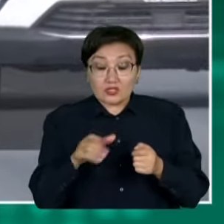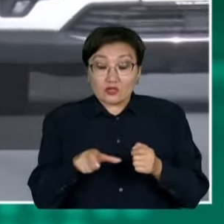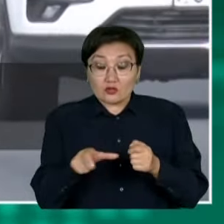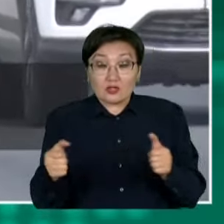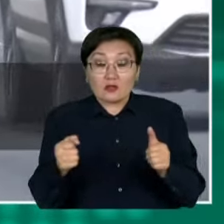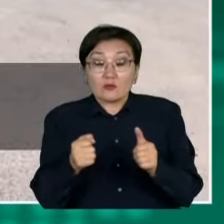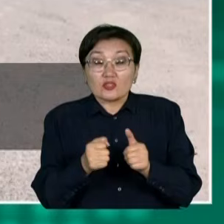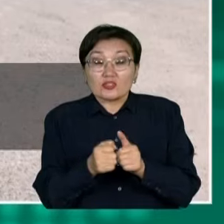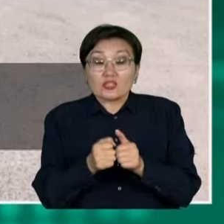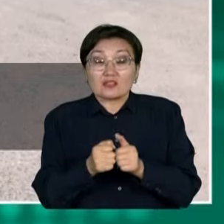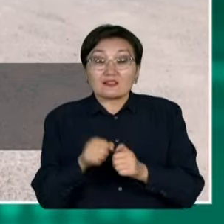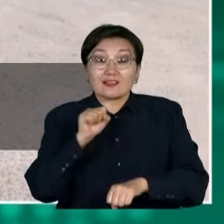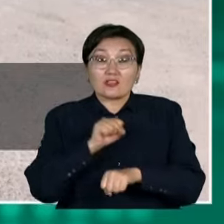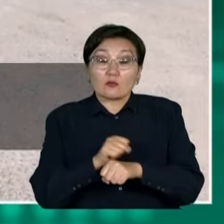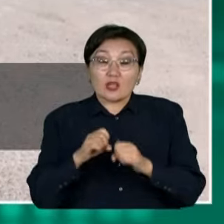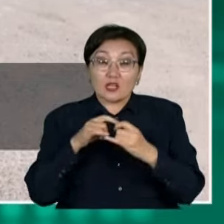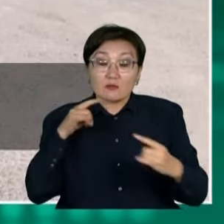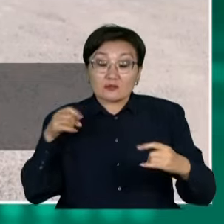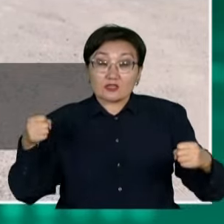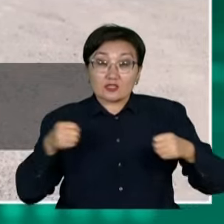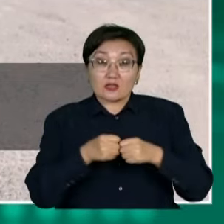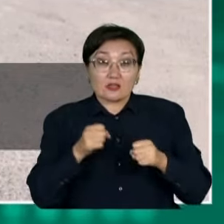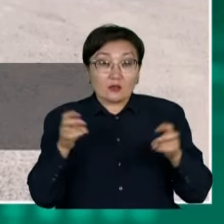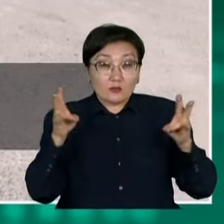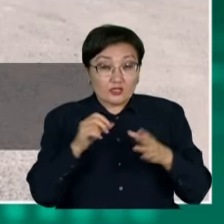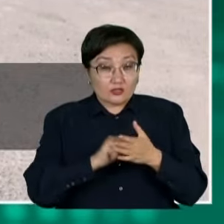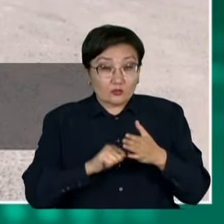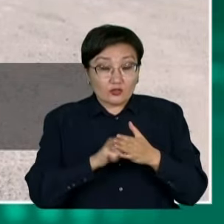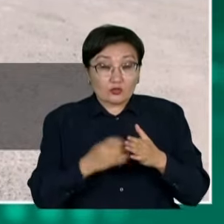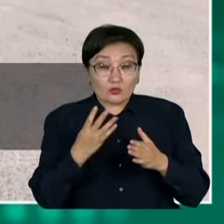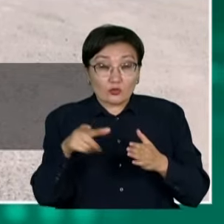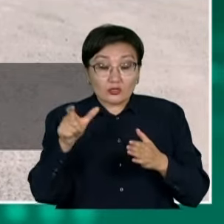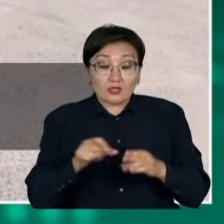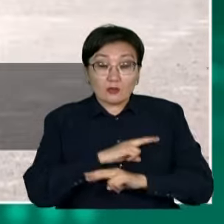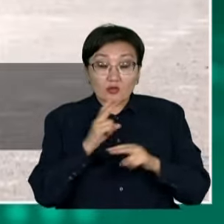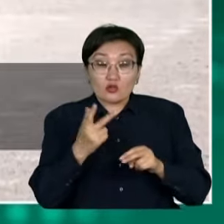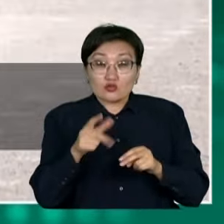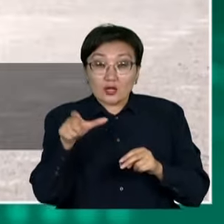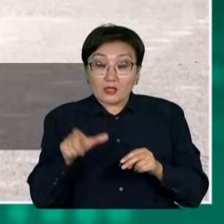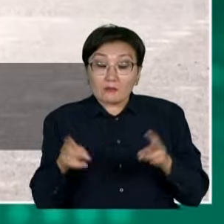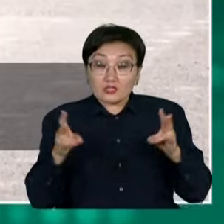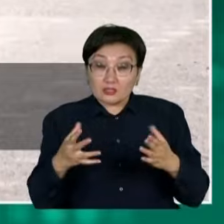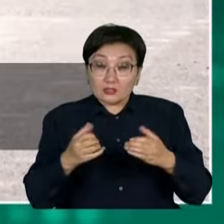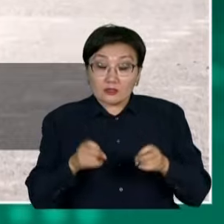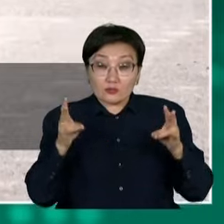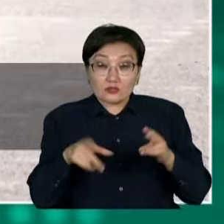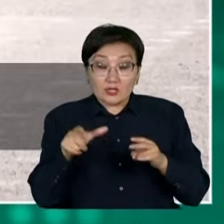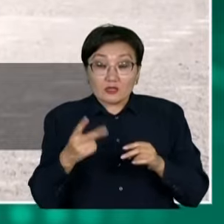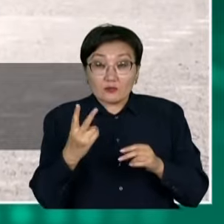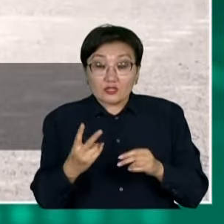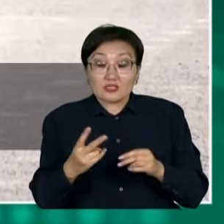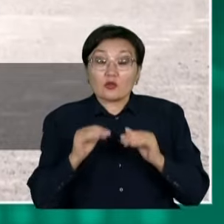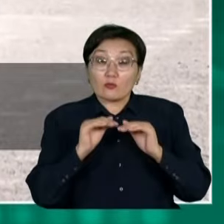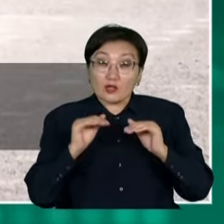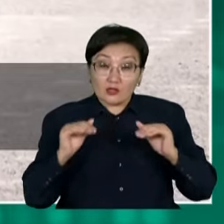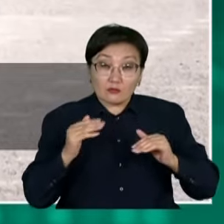жиегінде тұрған КамАЗ-бен соқтығысқаны анықталды. Апат салдарынан 4 адам көз жұмып, үшеуі жарақат алған. Зардап шеккендердің екеуі кәмелет